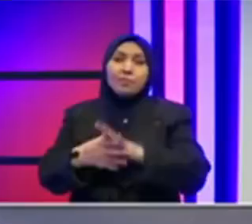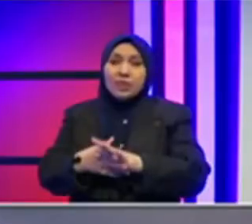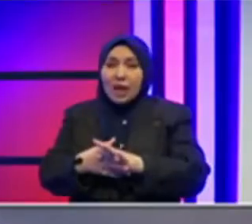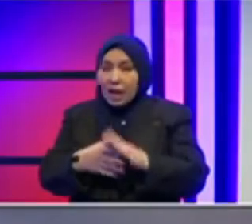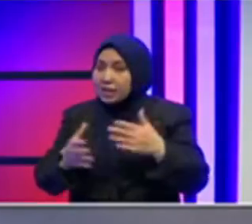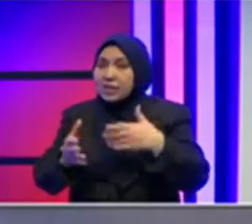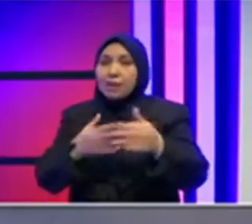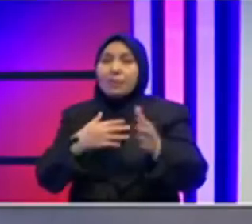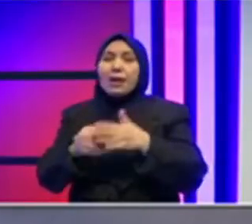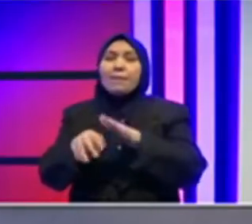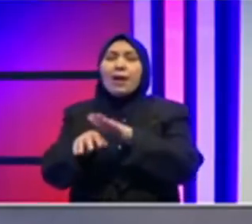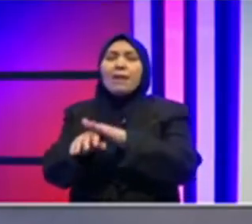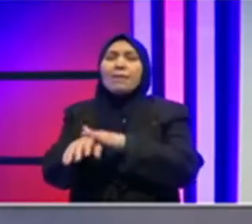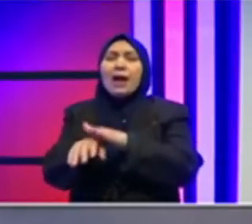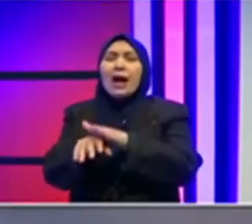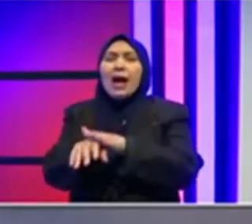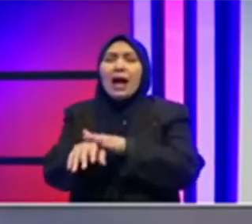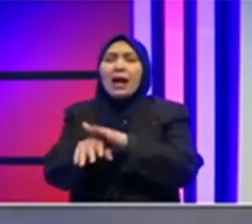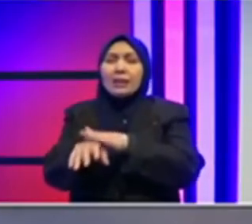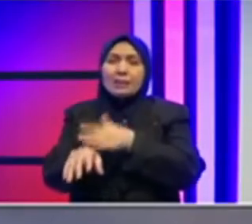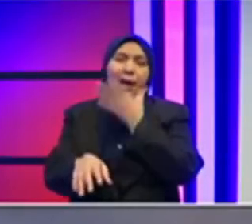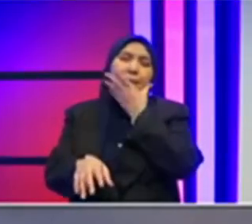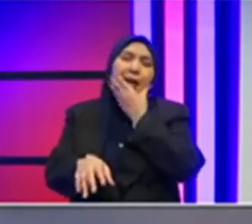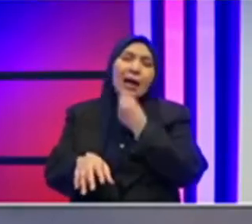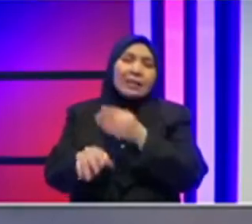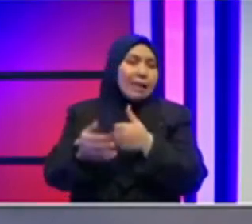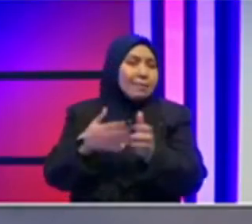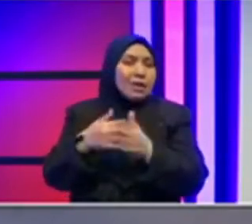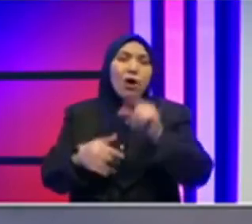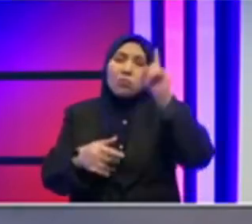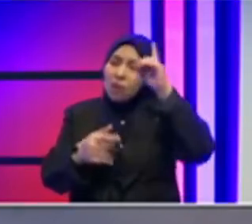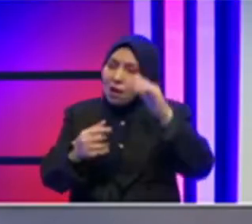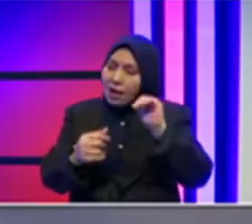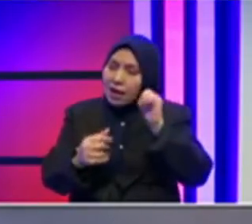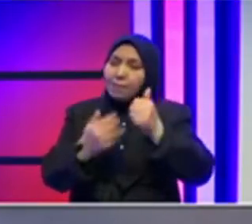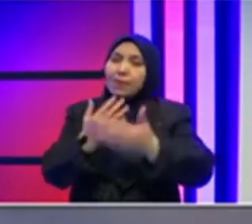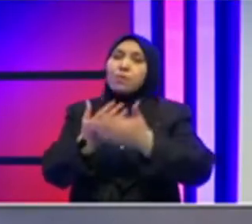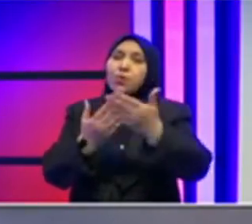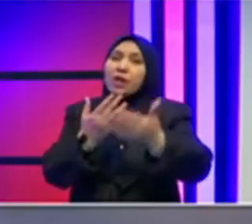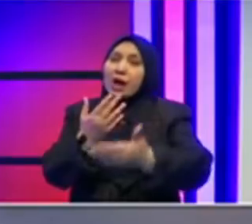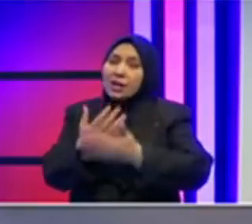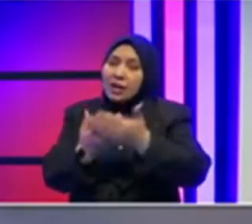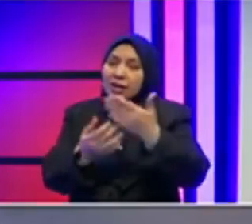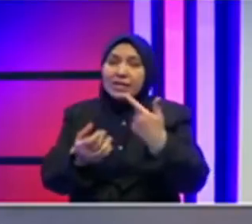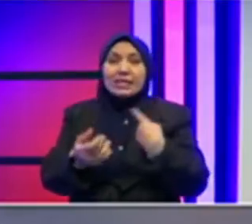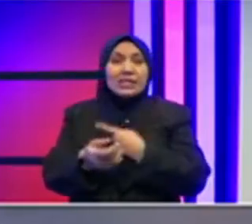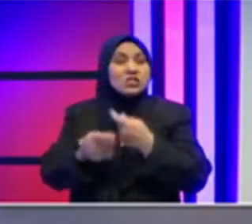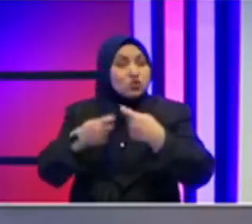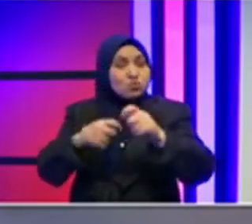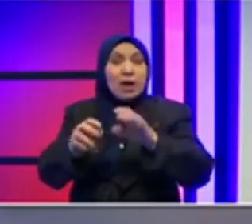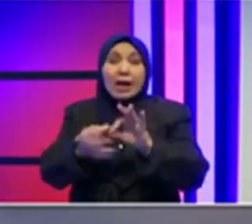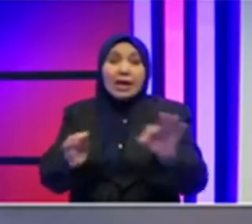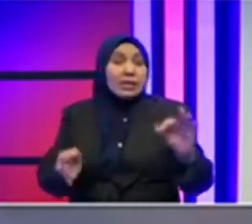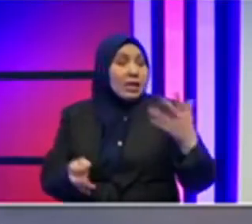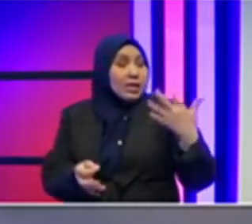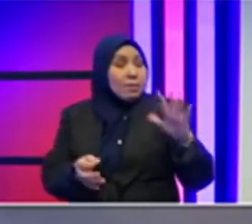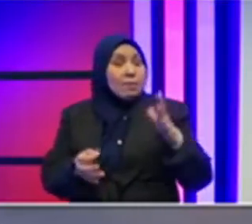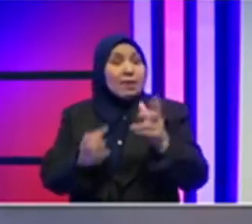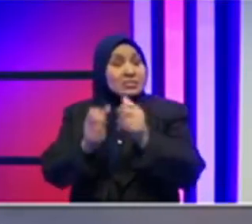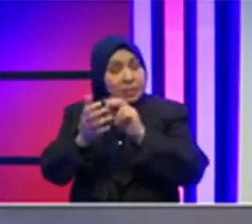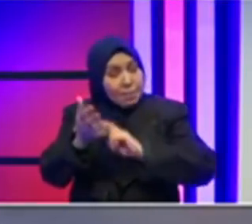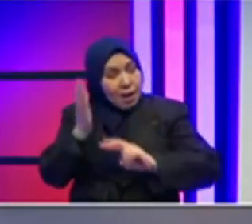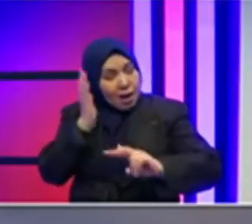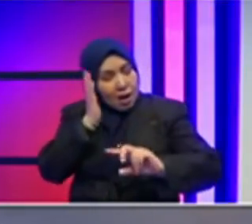tak apa, slow-slow. Perlahan-perlahan pasti Allah permudahkan. Amin ya rabbal alamin. Amin ya rabbal. Jadi jom kita cuba ayat yang ke-15, kita baca sama-sama